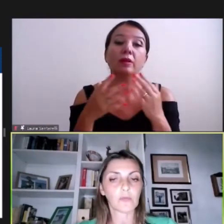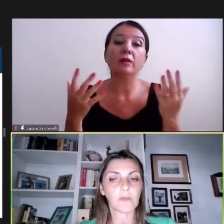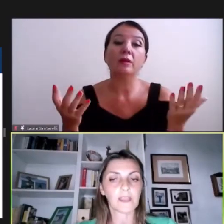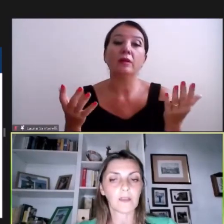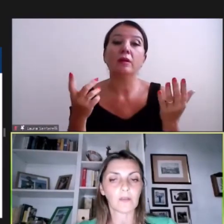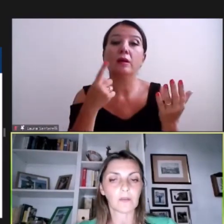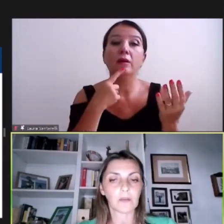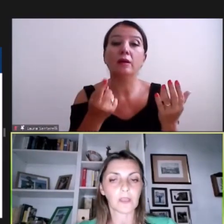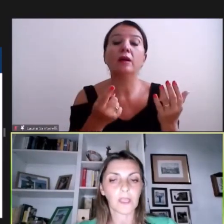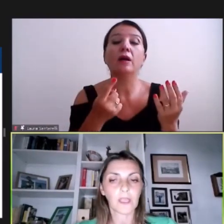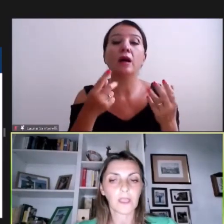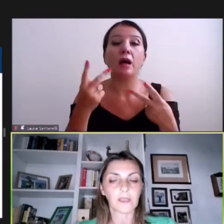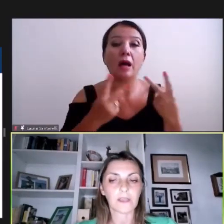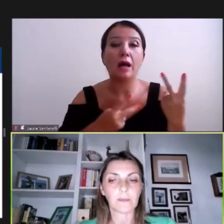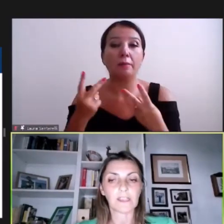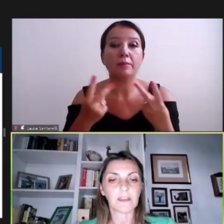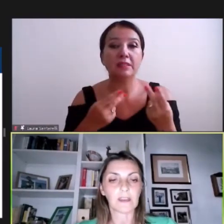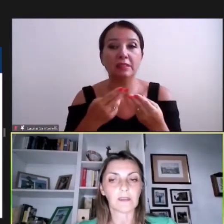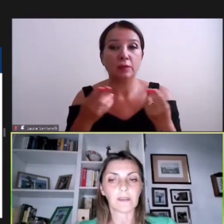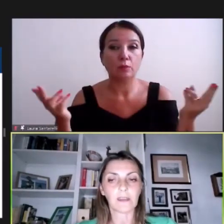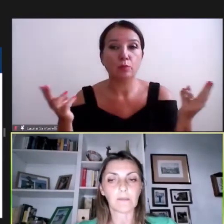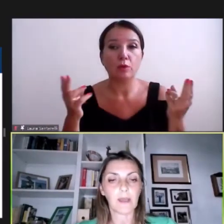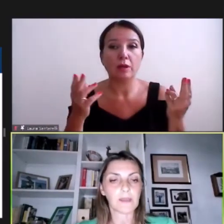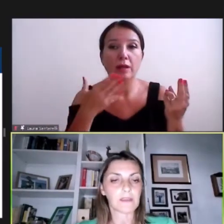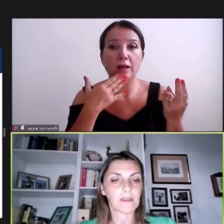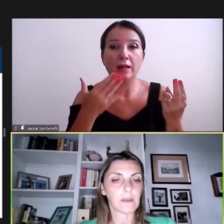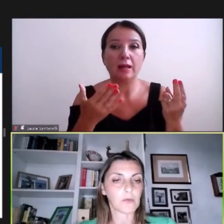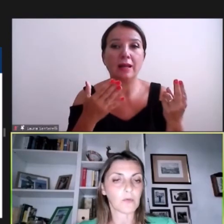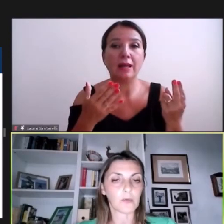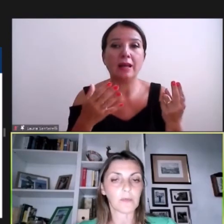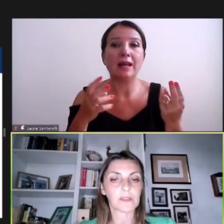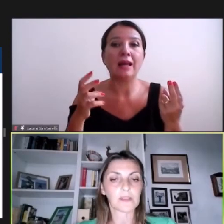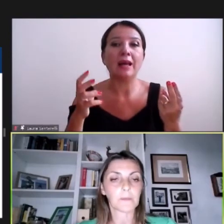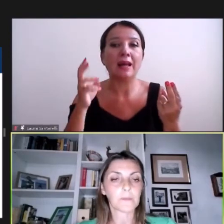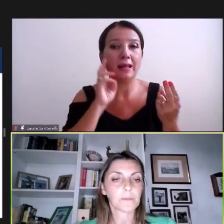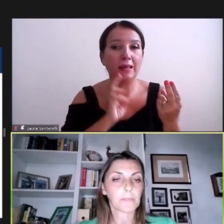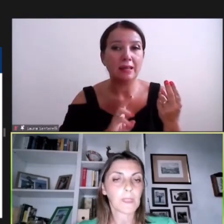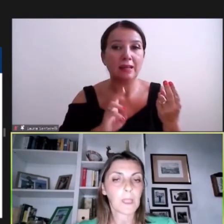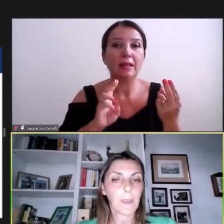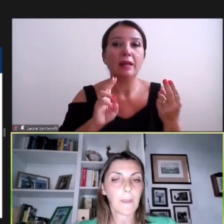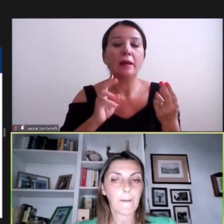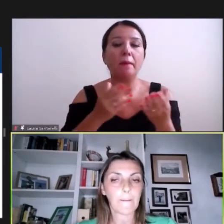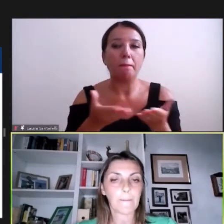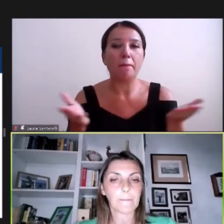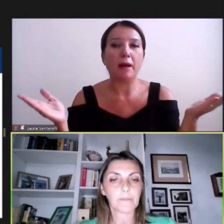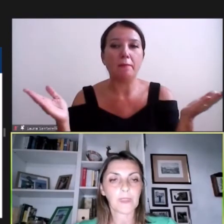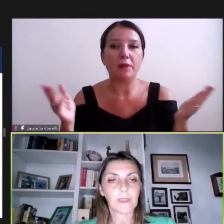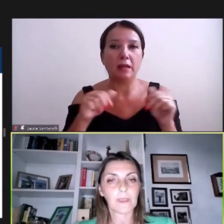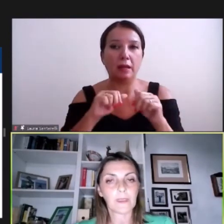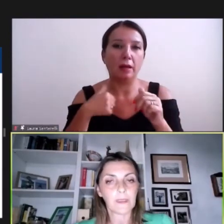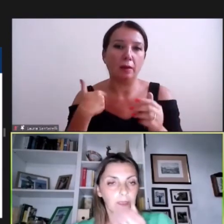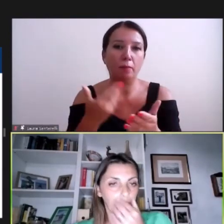l'amministrazione pubblica tramite il Green Public Procurement.